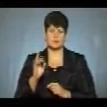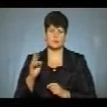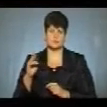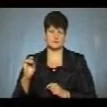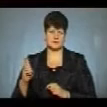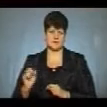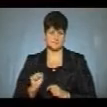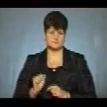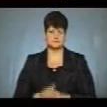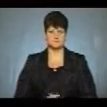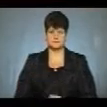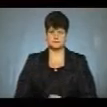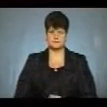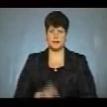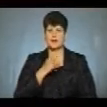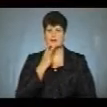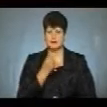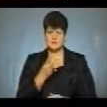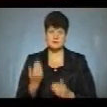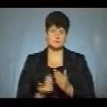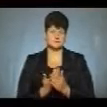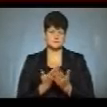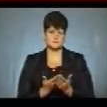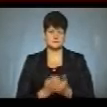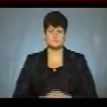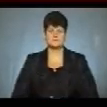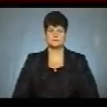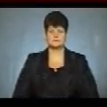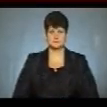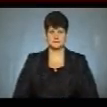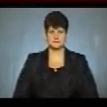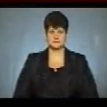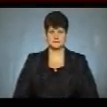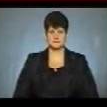Коцовська. Дивіться у випуску.